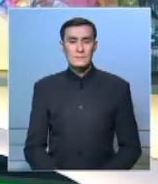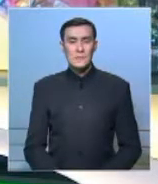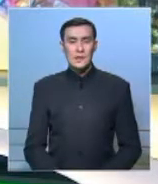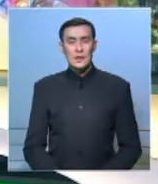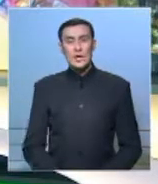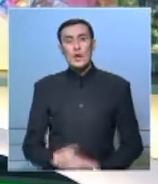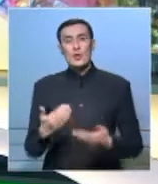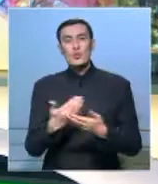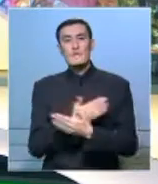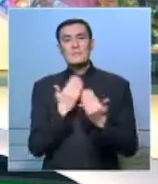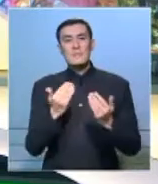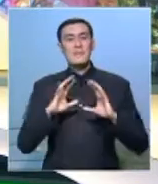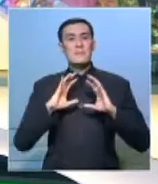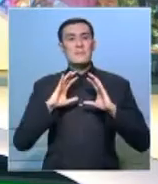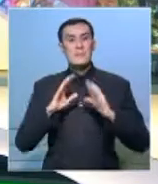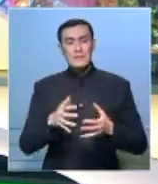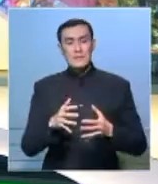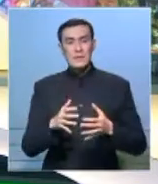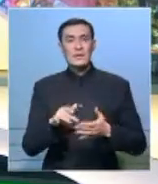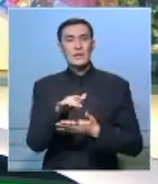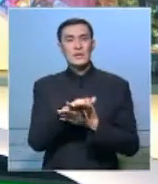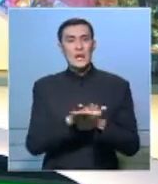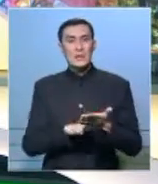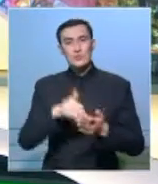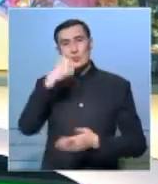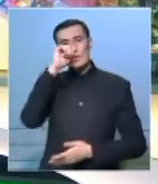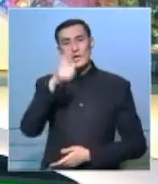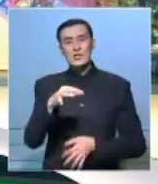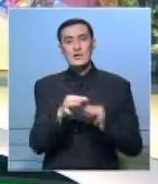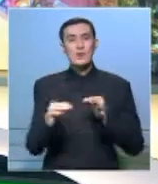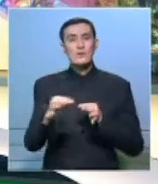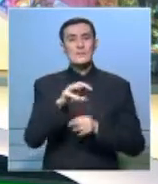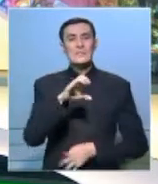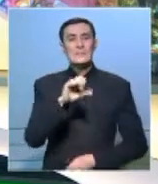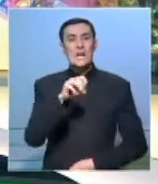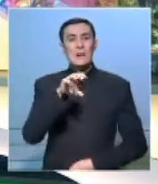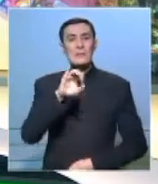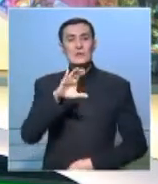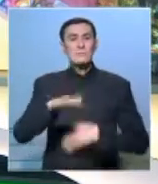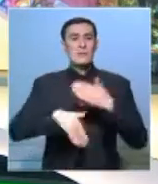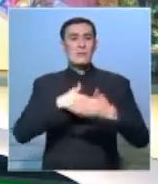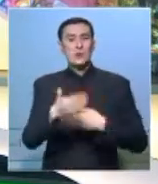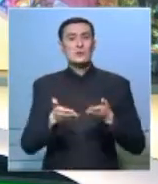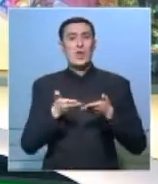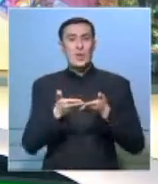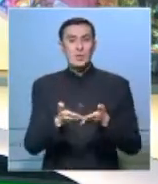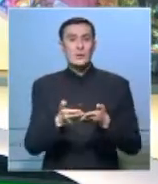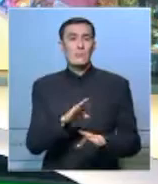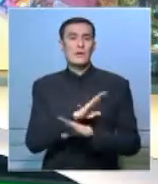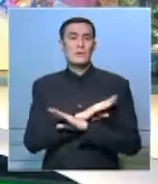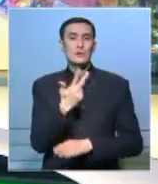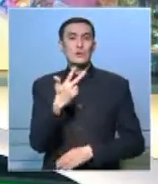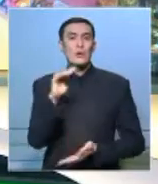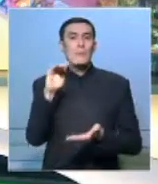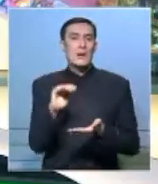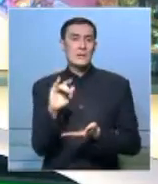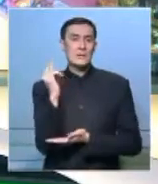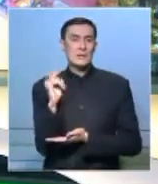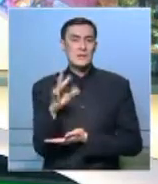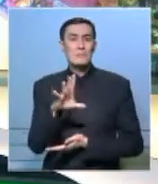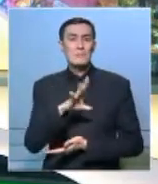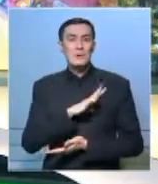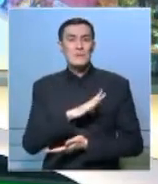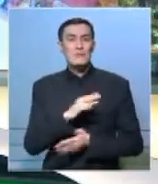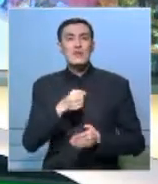Теперь расскажем о том, что происходит в мире и дальше. У греческого острова Самос перевернулась лодка с мигрантами. Погибли трое маленьких детей. Всем им